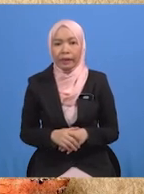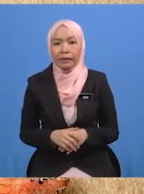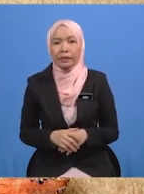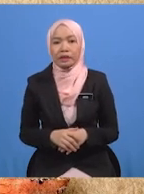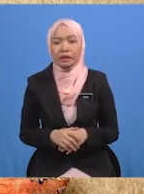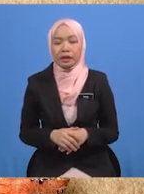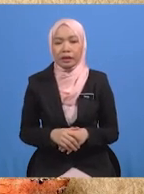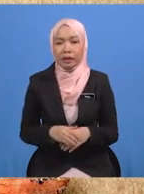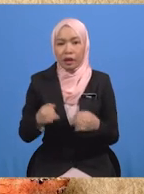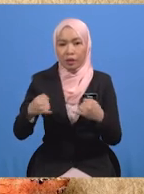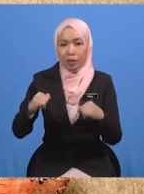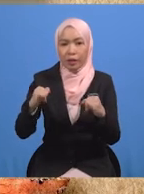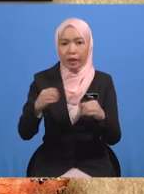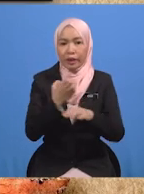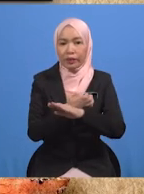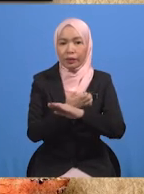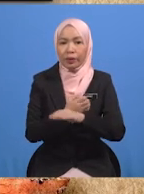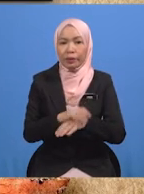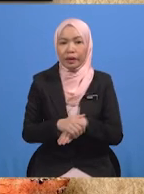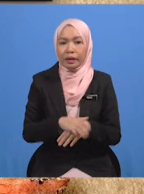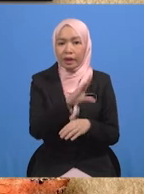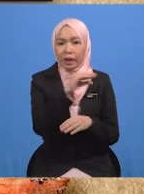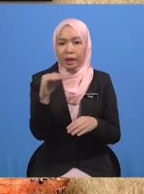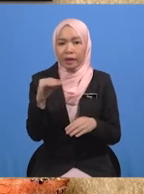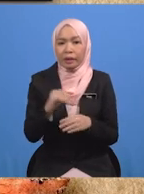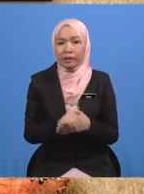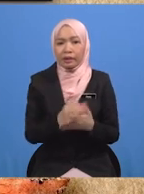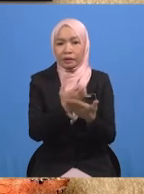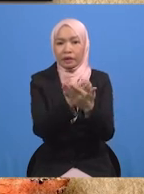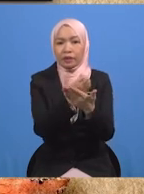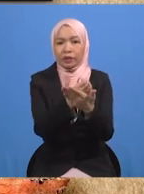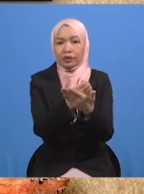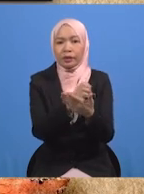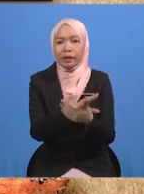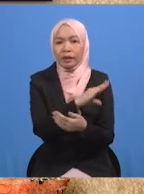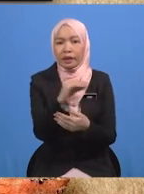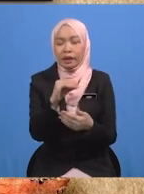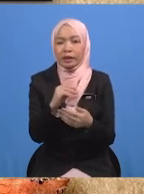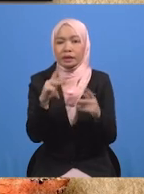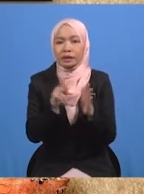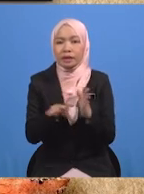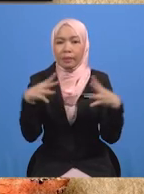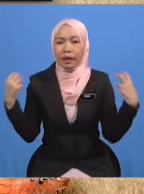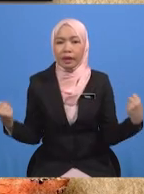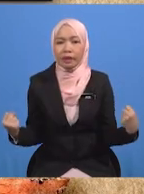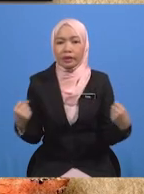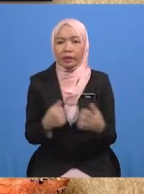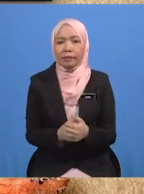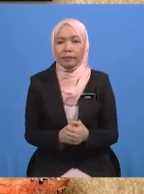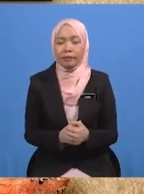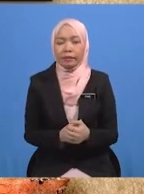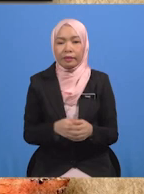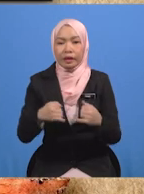Afrika untuk sampai ke negara-negara di bahagian timur British berjaya menguasai